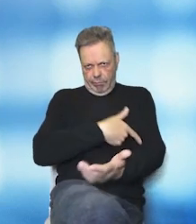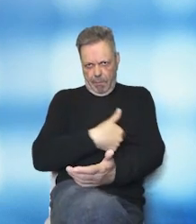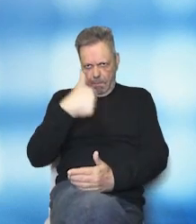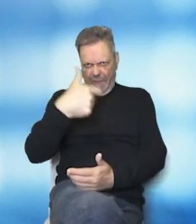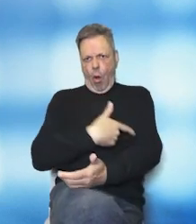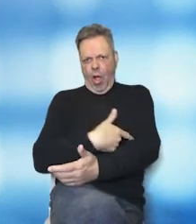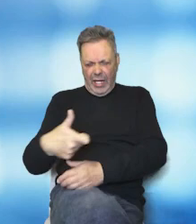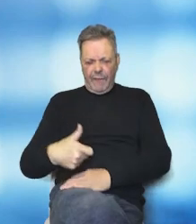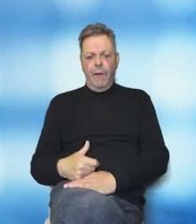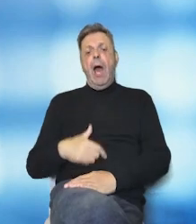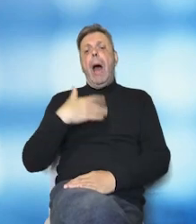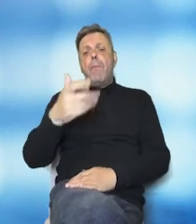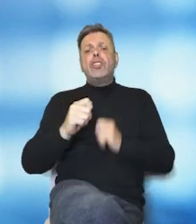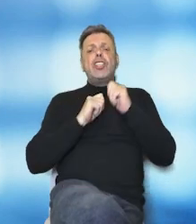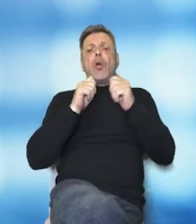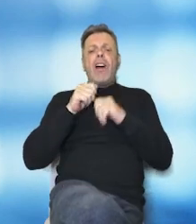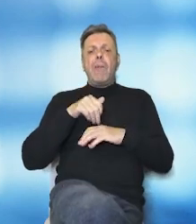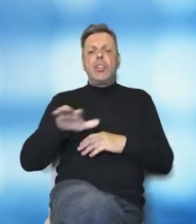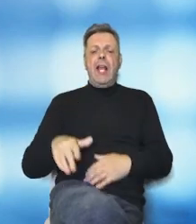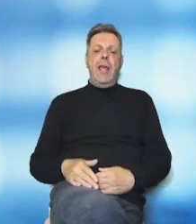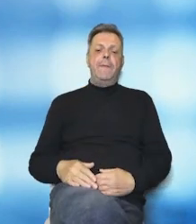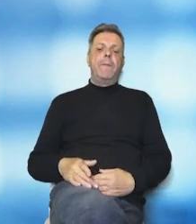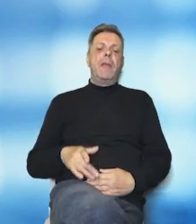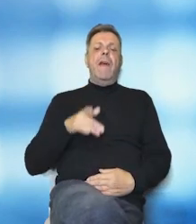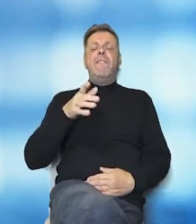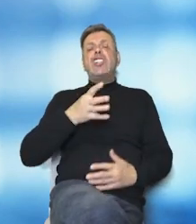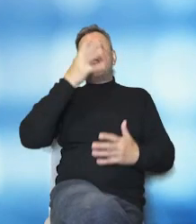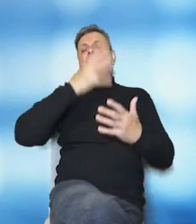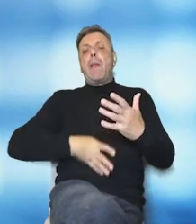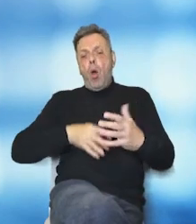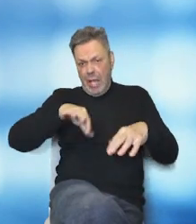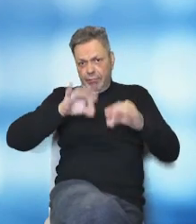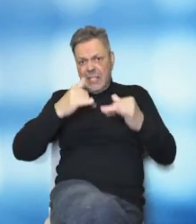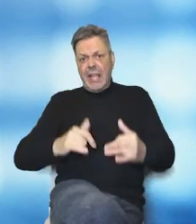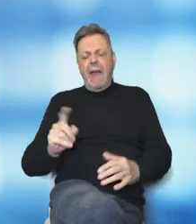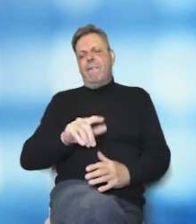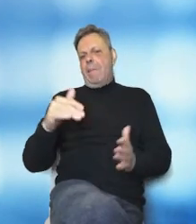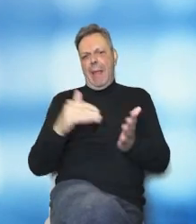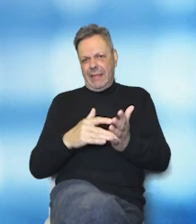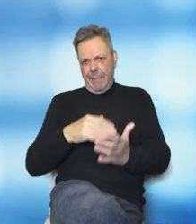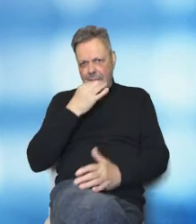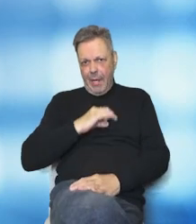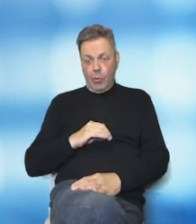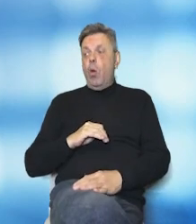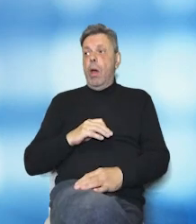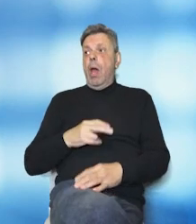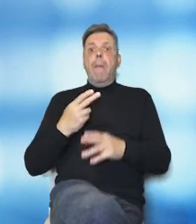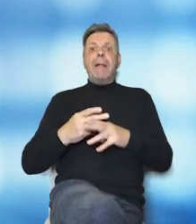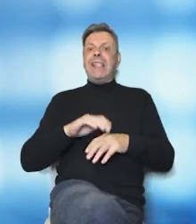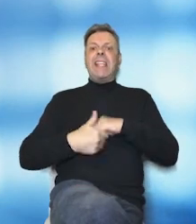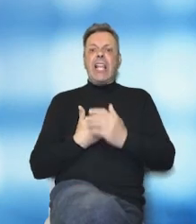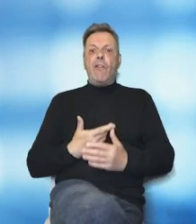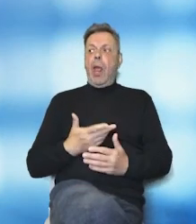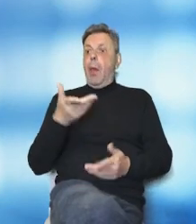i onda ćemo se dogovoriti za dalje. Vaša radna dijagnoza je sada takva da ne trebate antibiotik i pacijent ide zadovoljno van. Znači on je